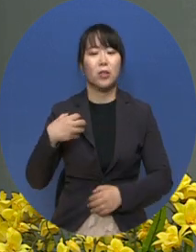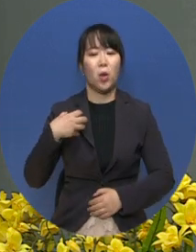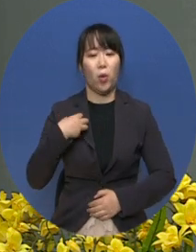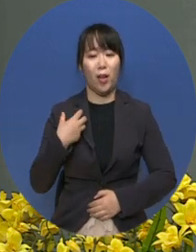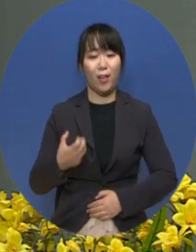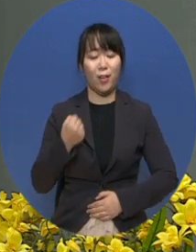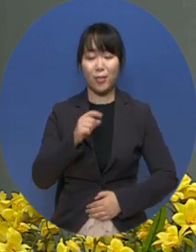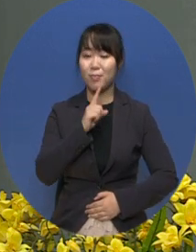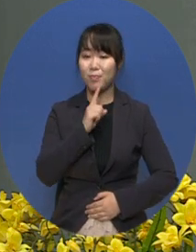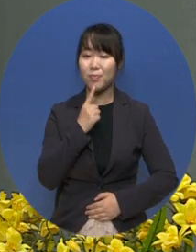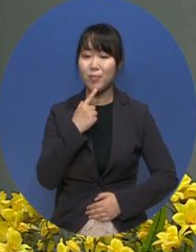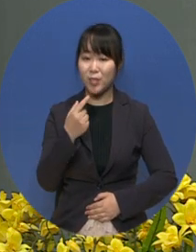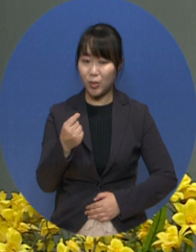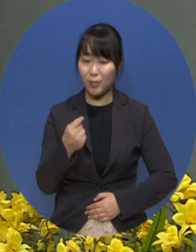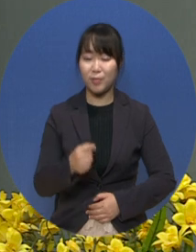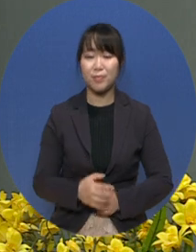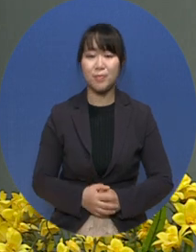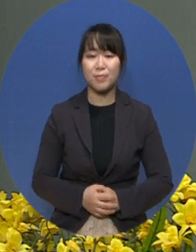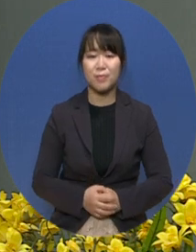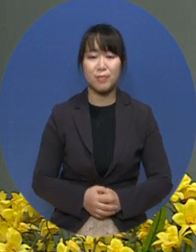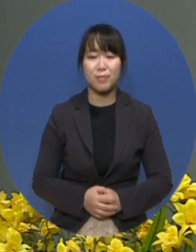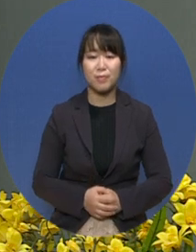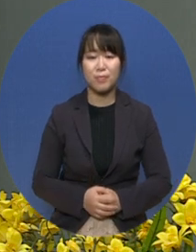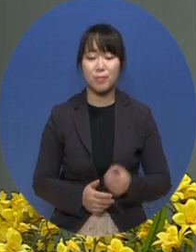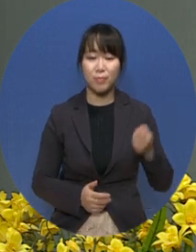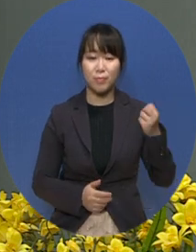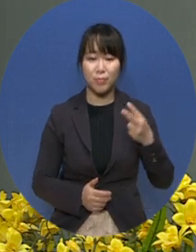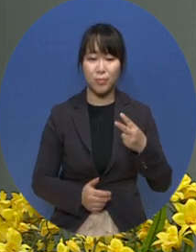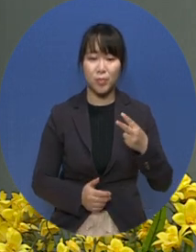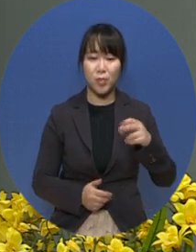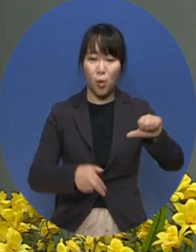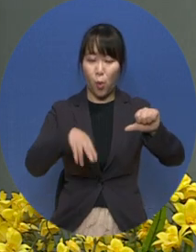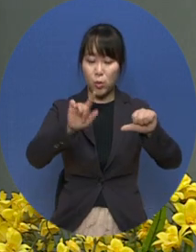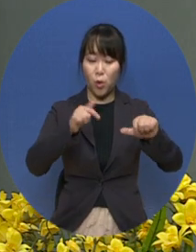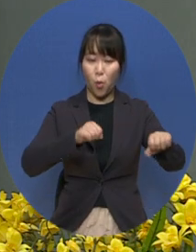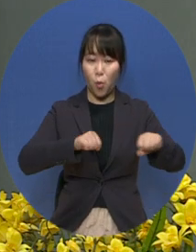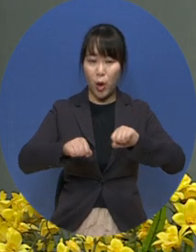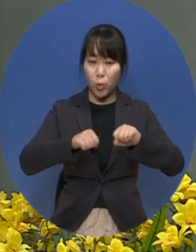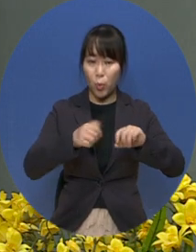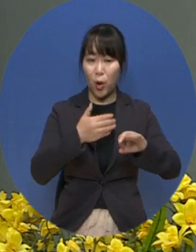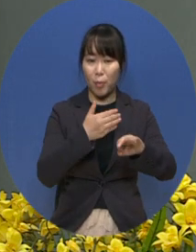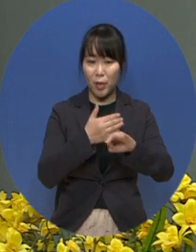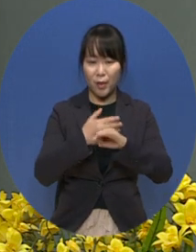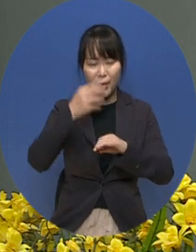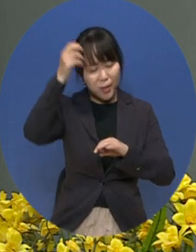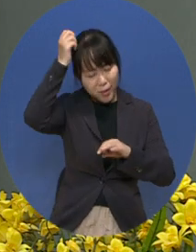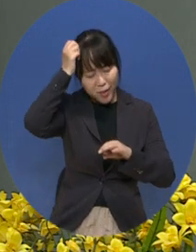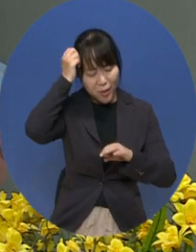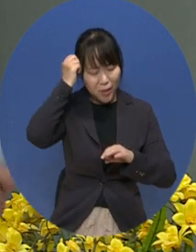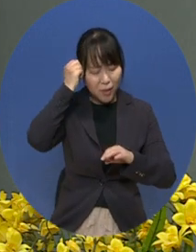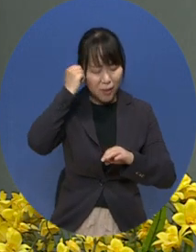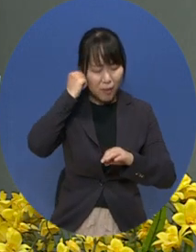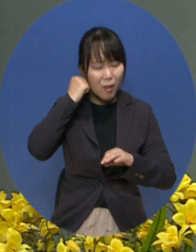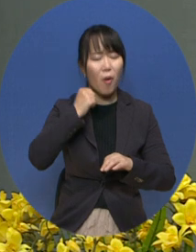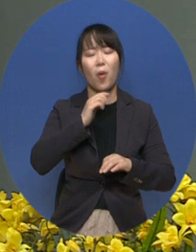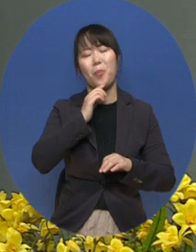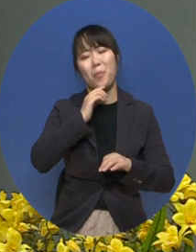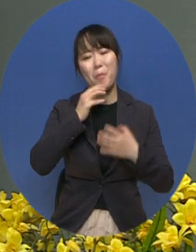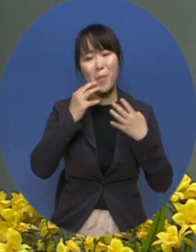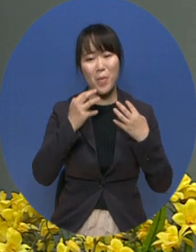겠다고 얘기 하셨으니까 사기 위해서 왜 그리고 사실 이제 오산 의 활동을 하시면서 또 기억나는 거 뭐 엄청